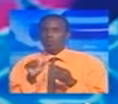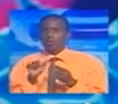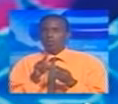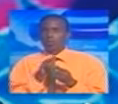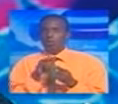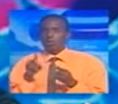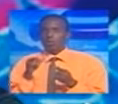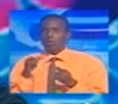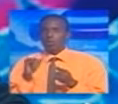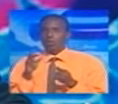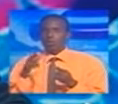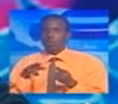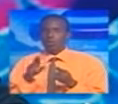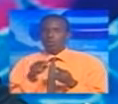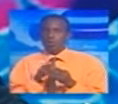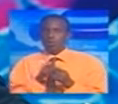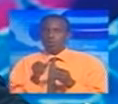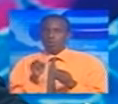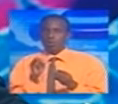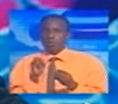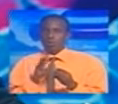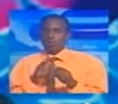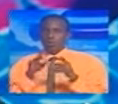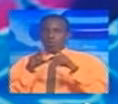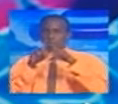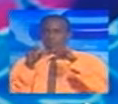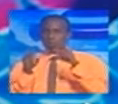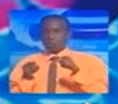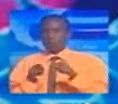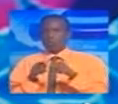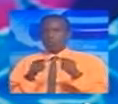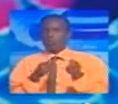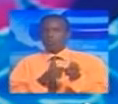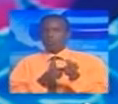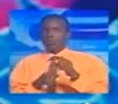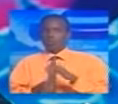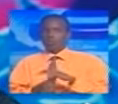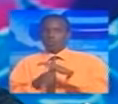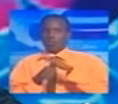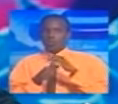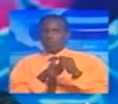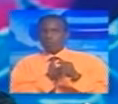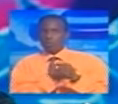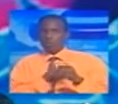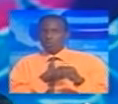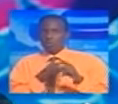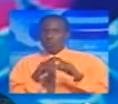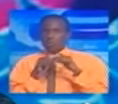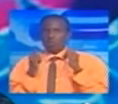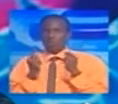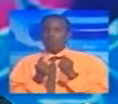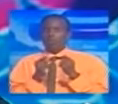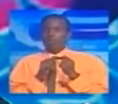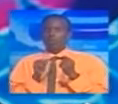techniciens qui utilisent des équipements de pointe en matière d'imagerie médicale. Le ministère de la Santé informe la population que le service de